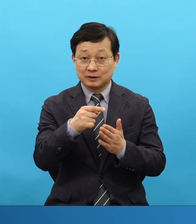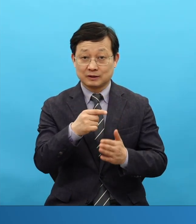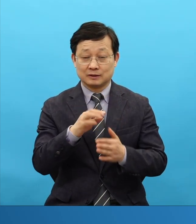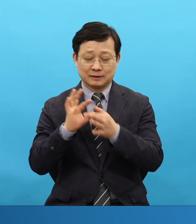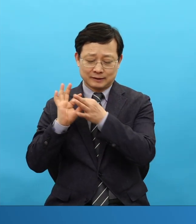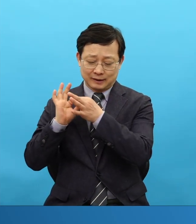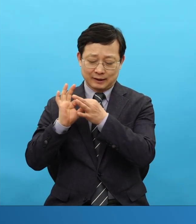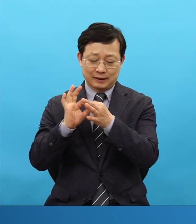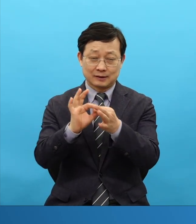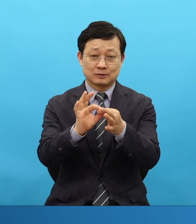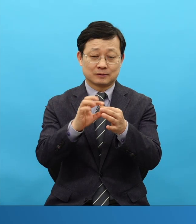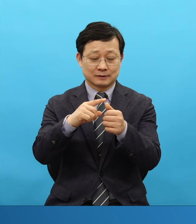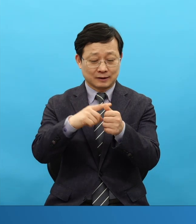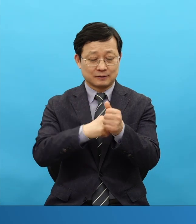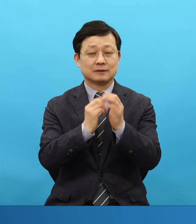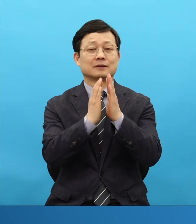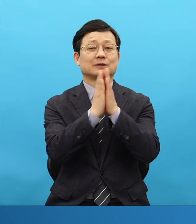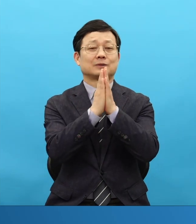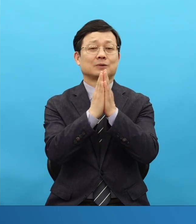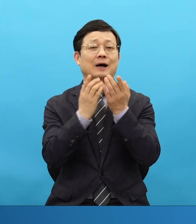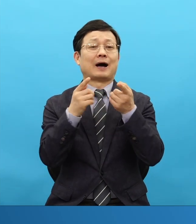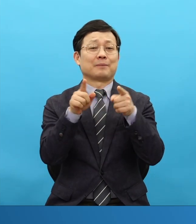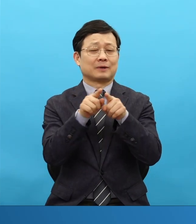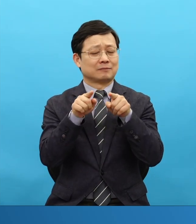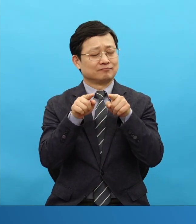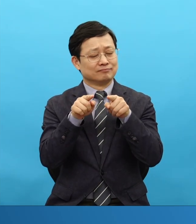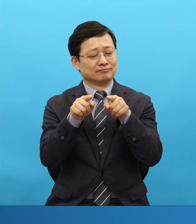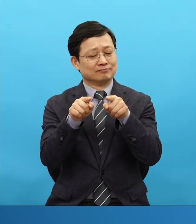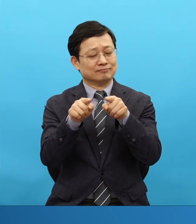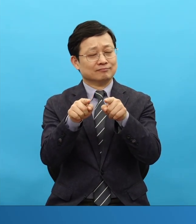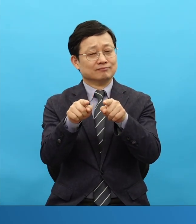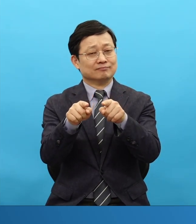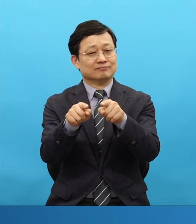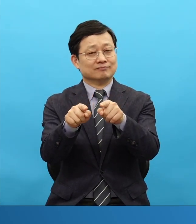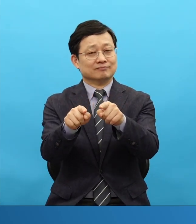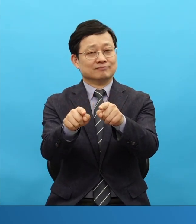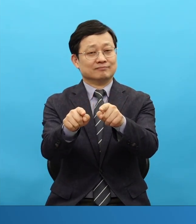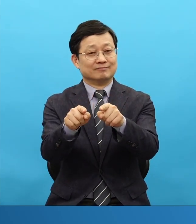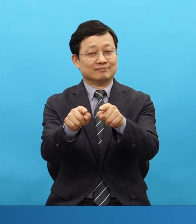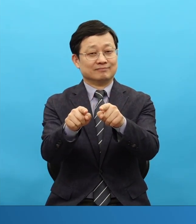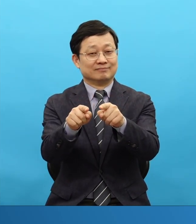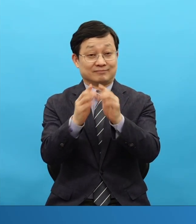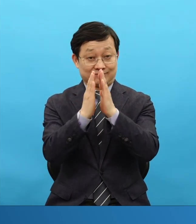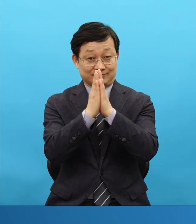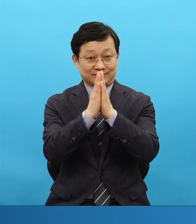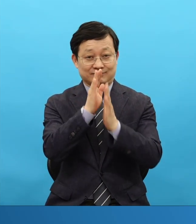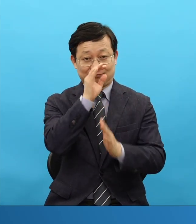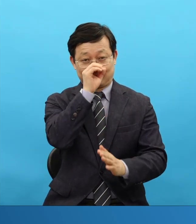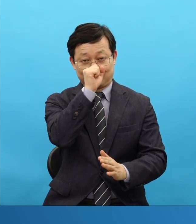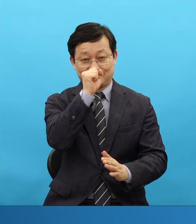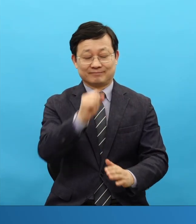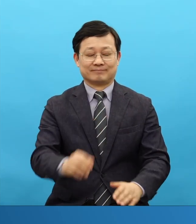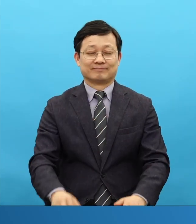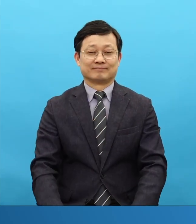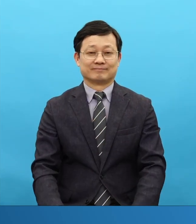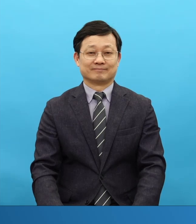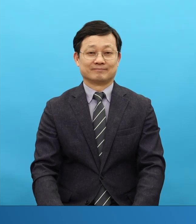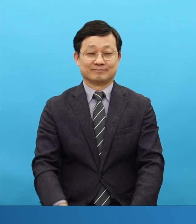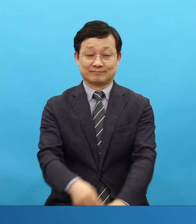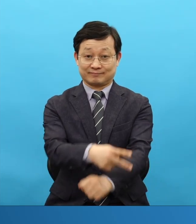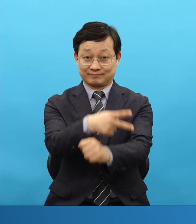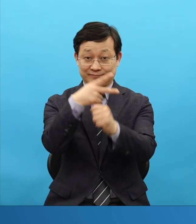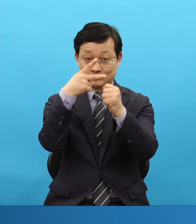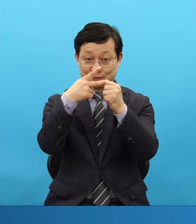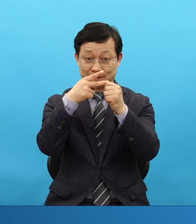정도로 이렇게 해서 is continuously do this so the prayer will take place. 이렇게 하면 됩니다. That's all you have to do. 낮에는 전부